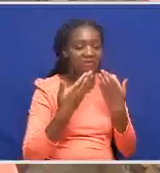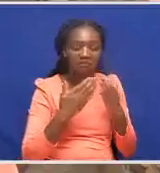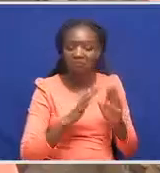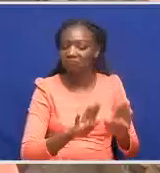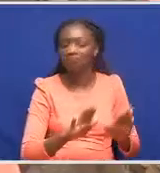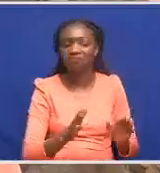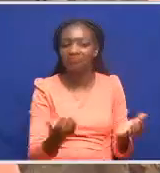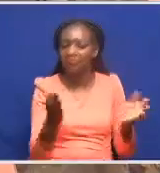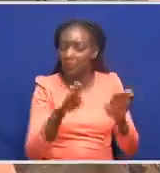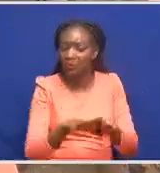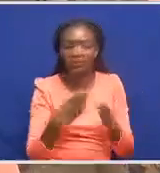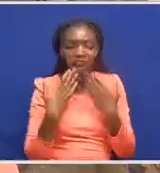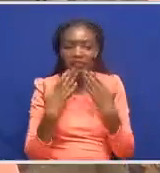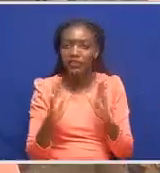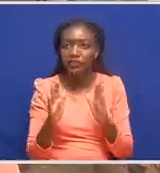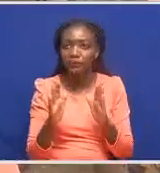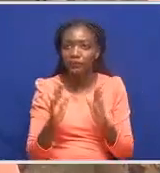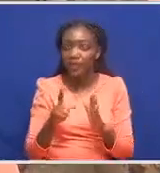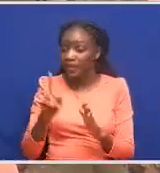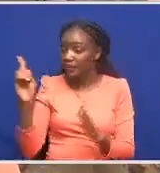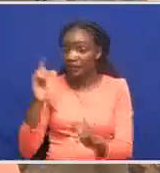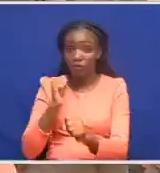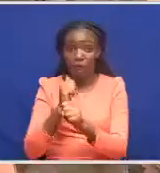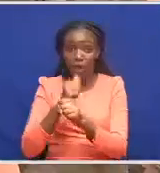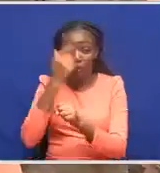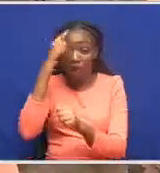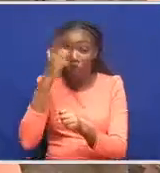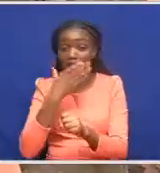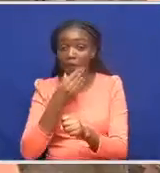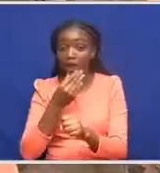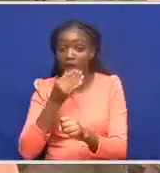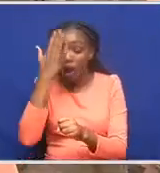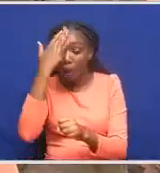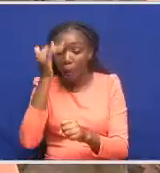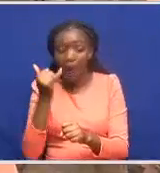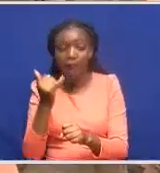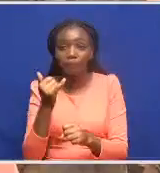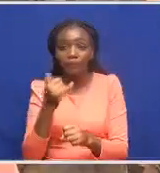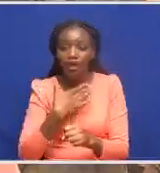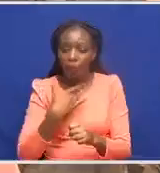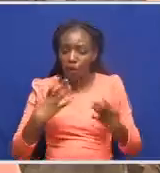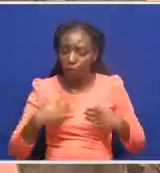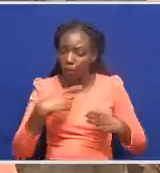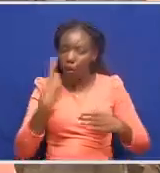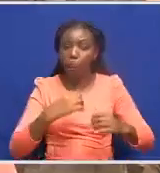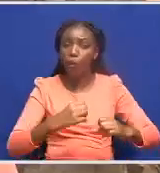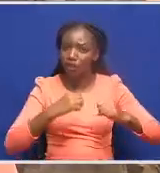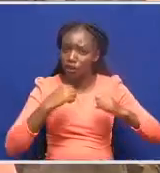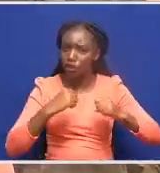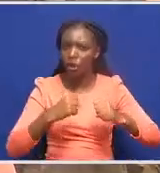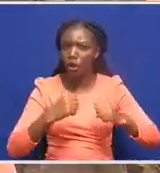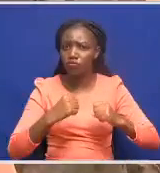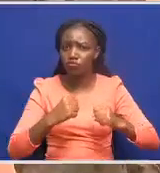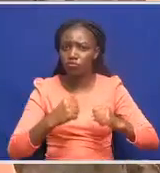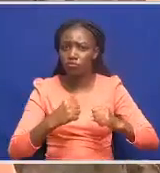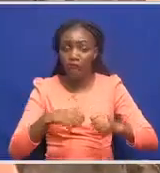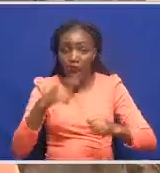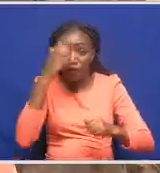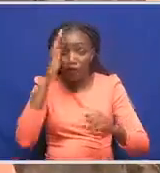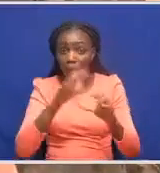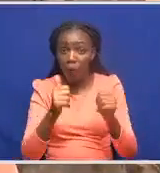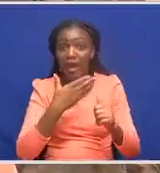kazi ya wanaume kwa sababu ni kazi yenye inatakanga watu wenye wako na nguvu. Na nguvu yote inakuwa kwa